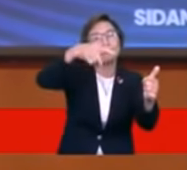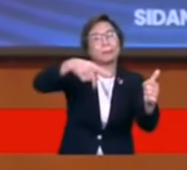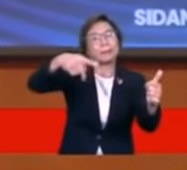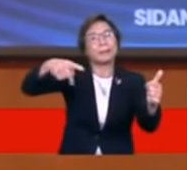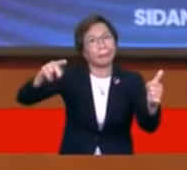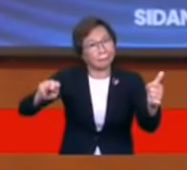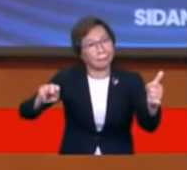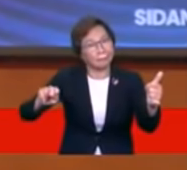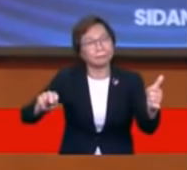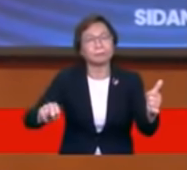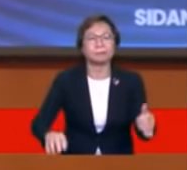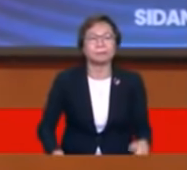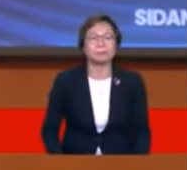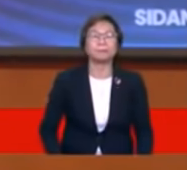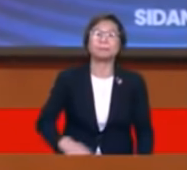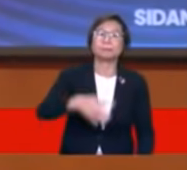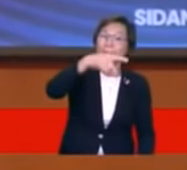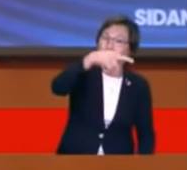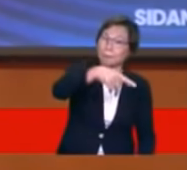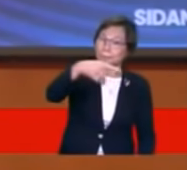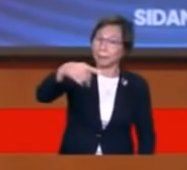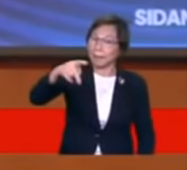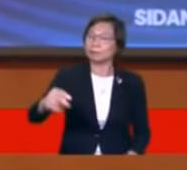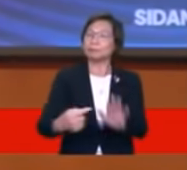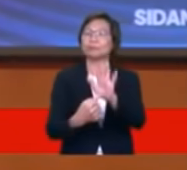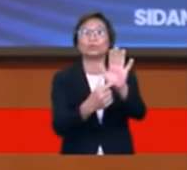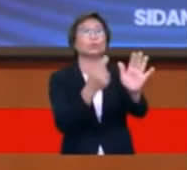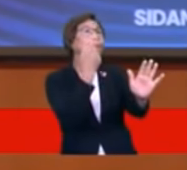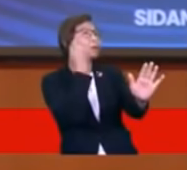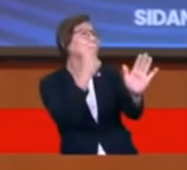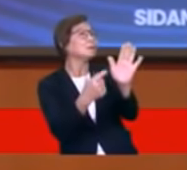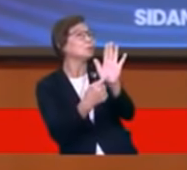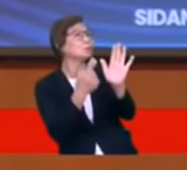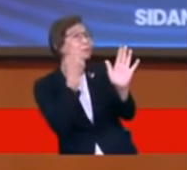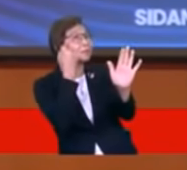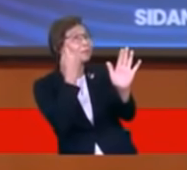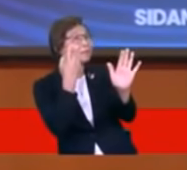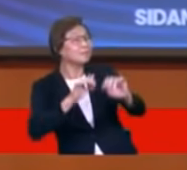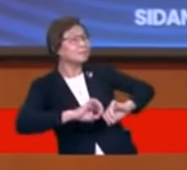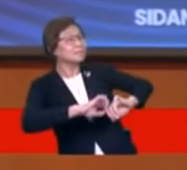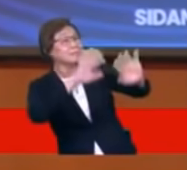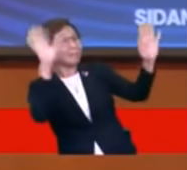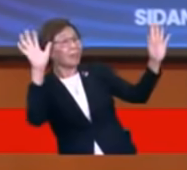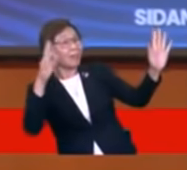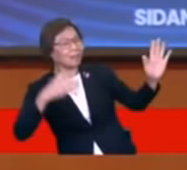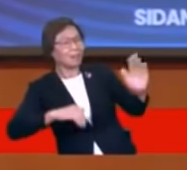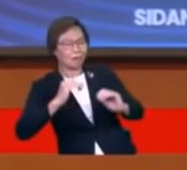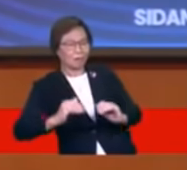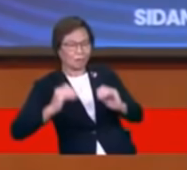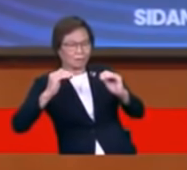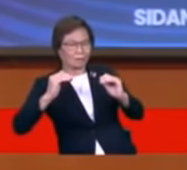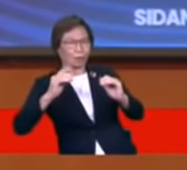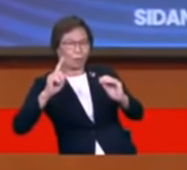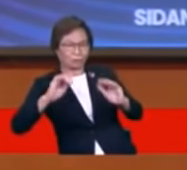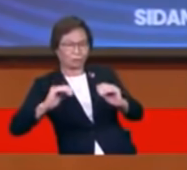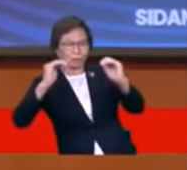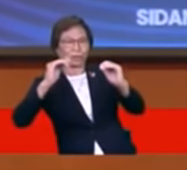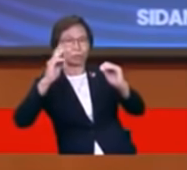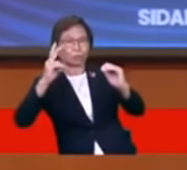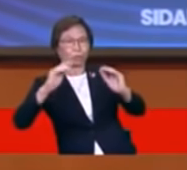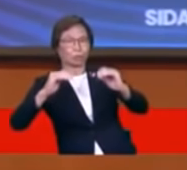negara dalam pemilihan negara petunjuk kan tadi jelas dalam fase tertentu ada